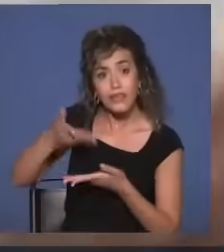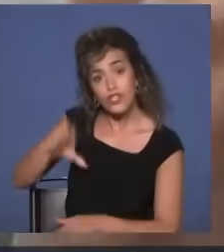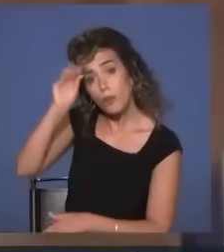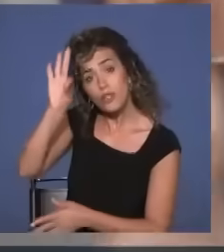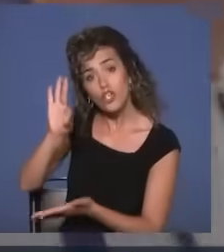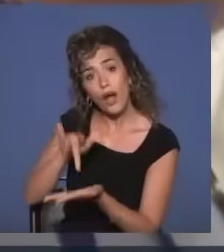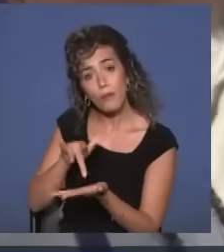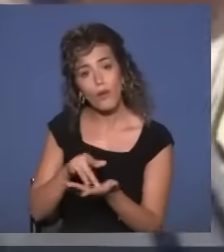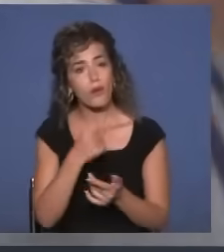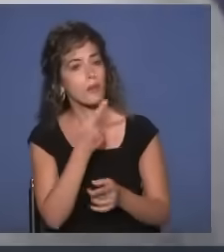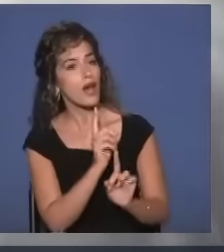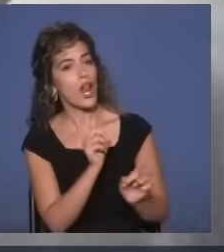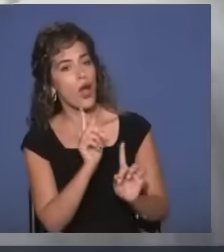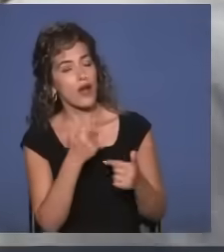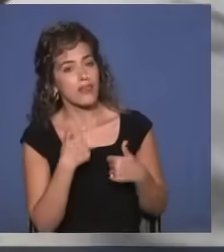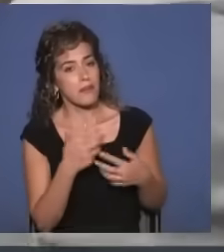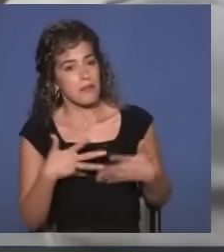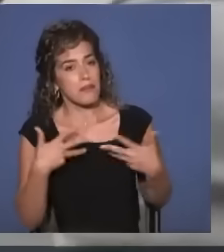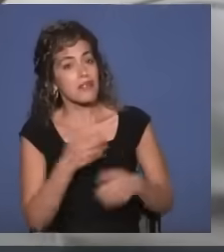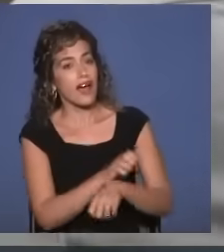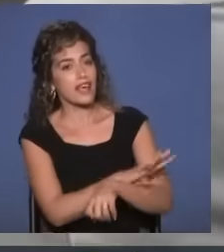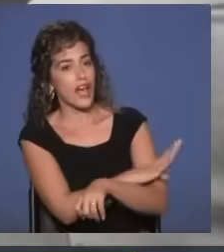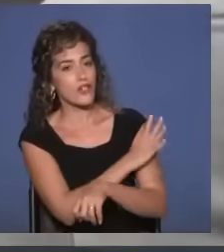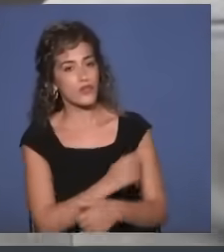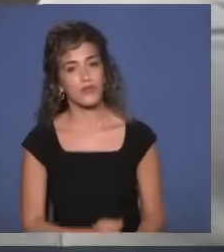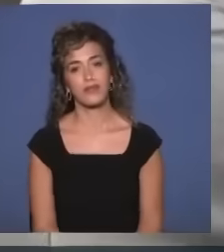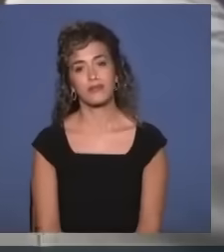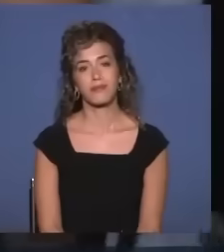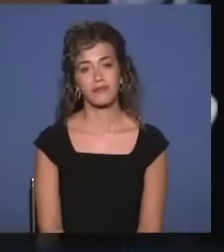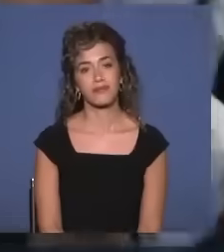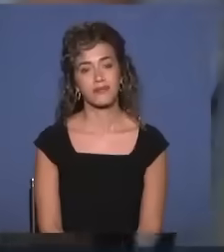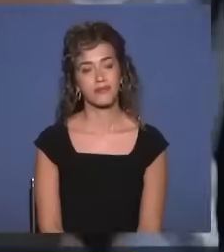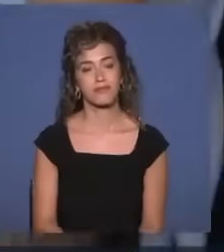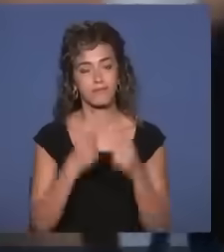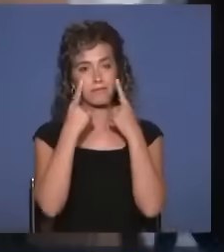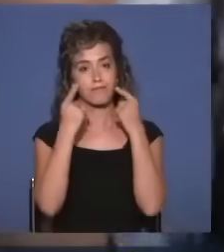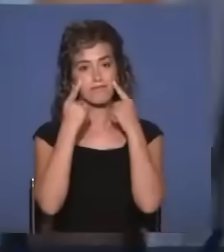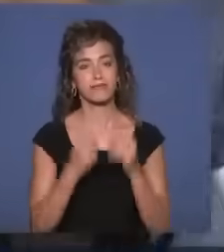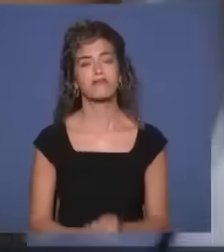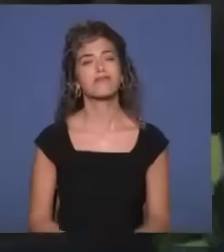למה אתה עסק לי אותה? לא לפחד, לא לפחד, גבר!